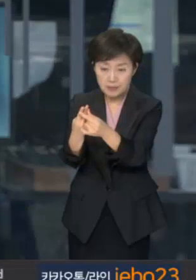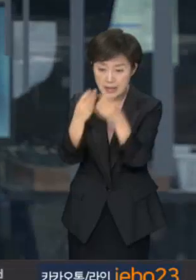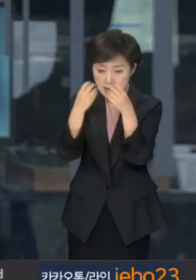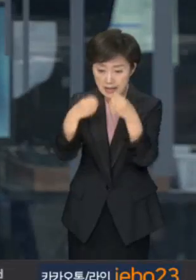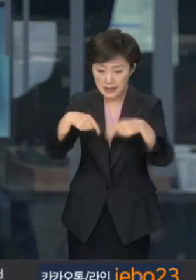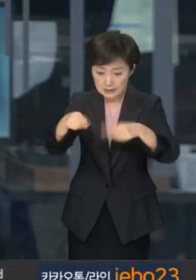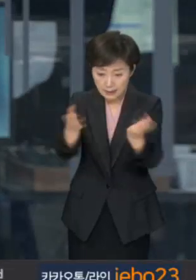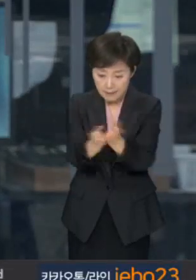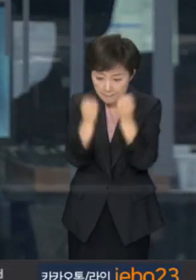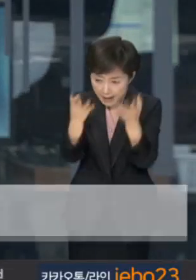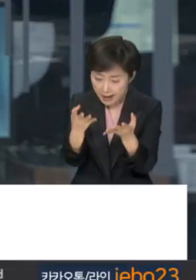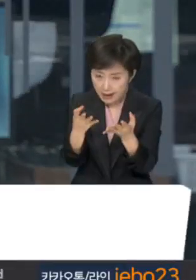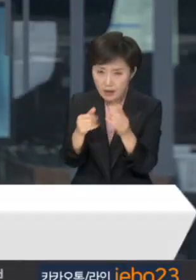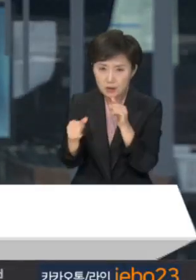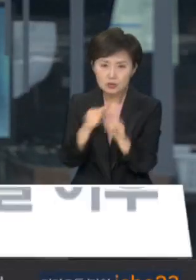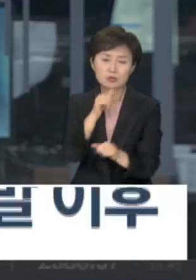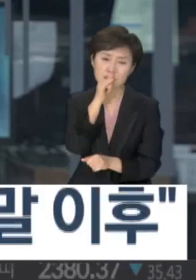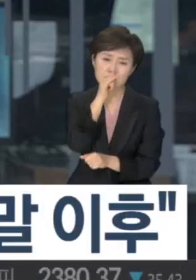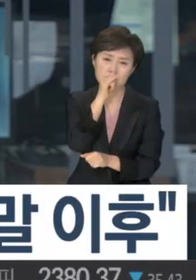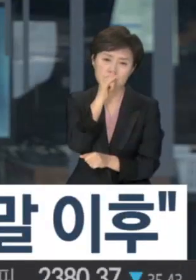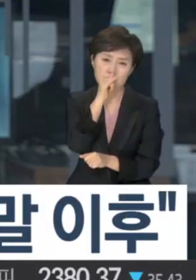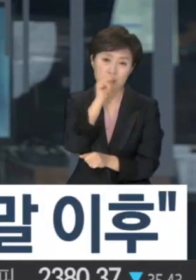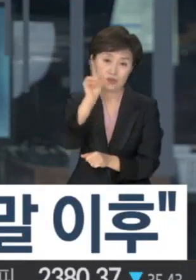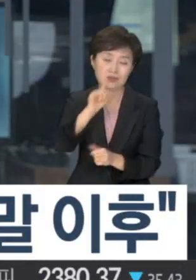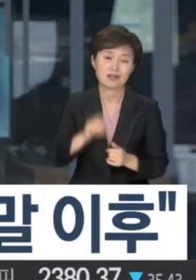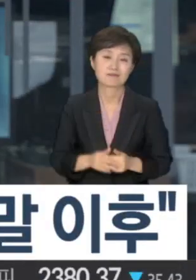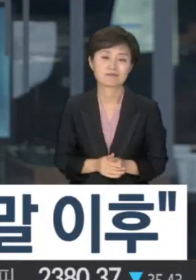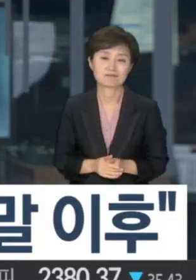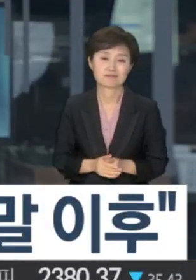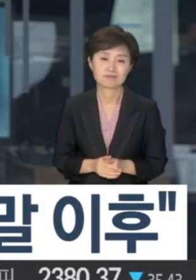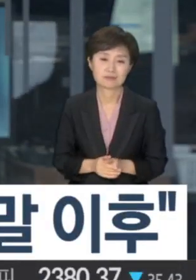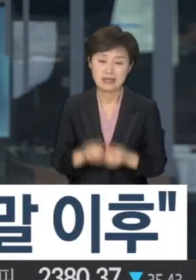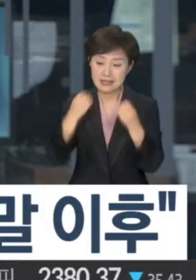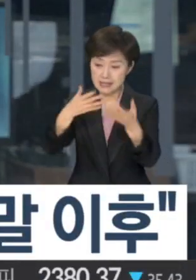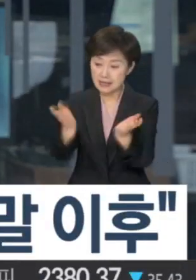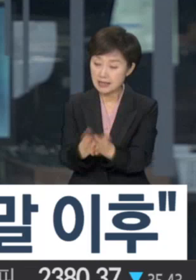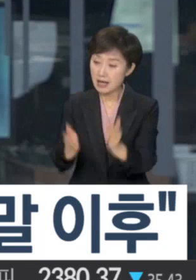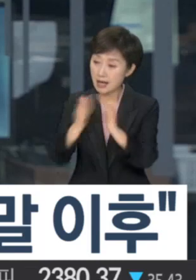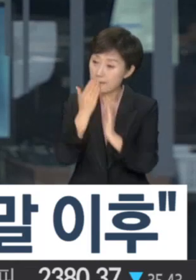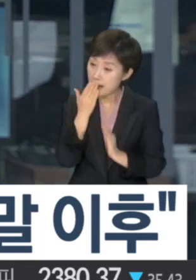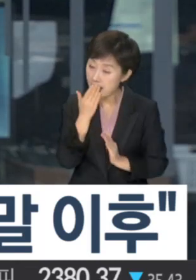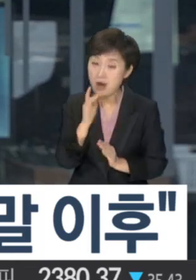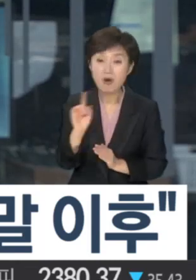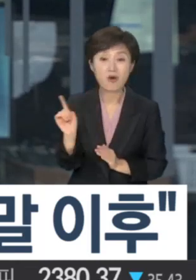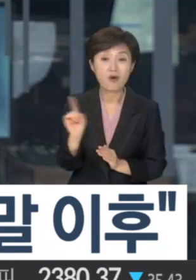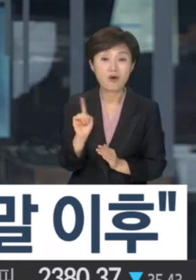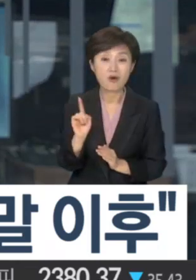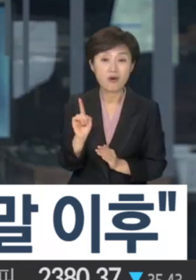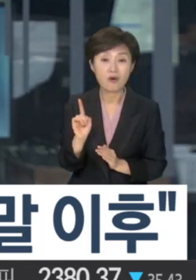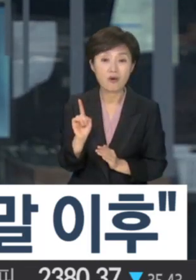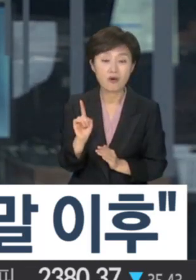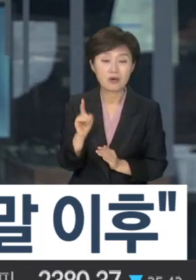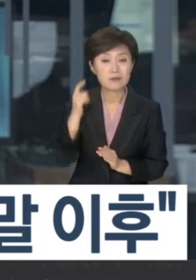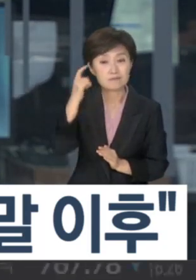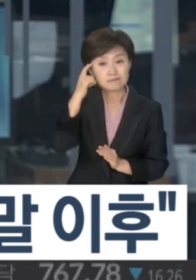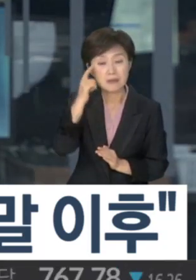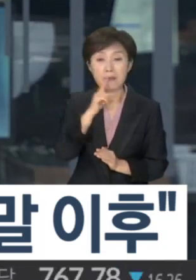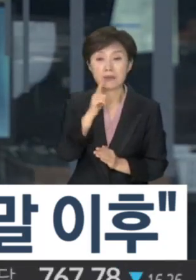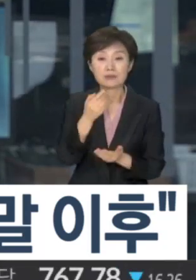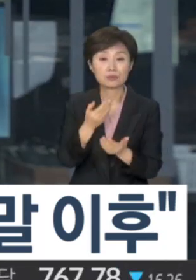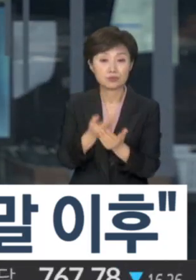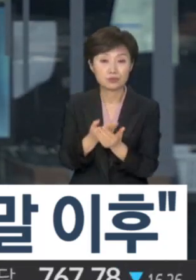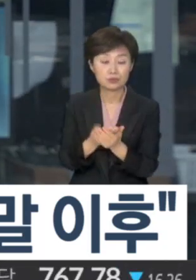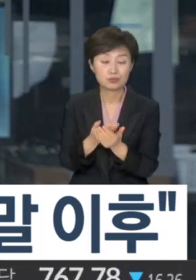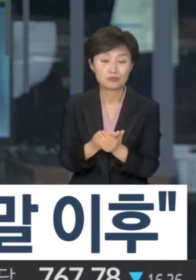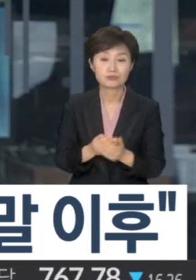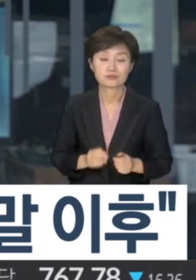이제 지도부의 일원이시다 보니까 네. 좀 더 관심 있게 사안 바라보고 계실 것 같은데 가능성 측면이라든지 앞으로의